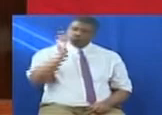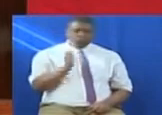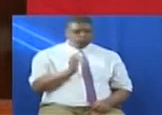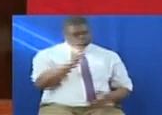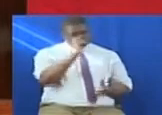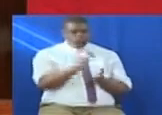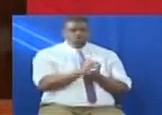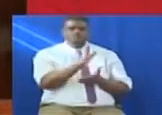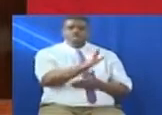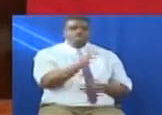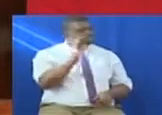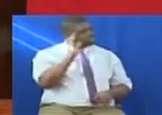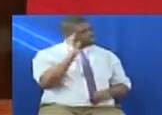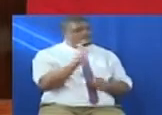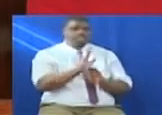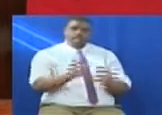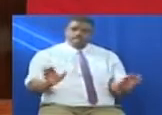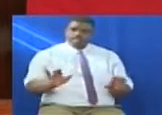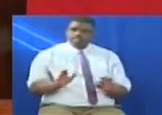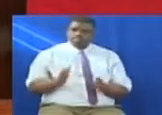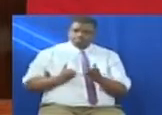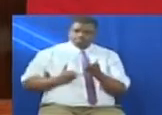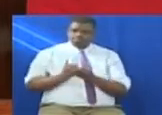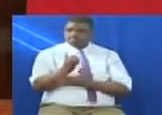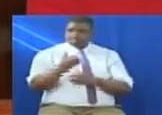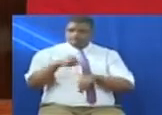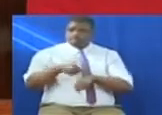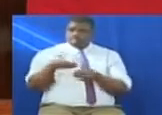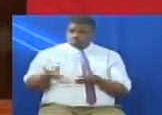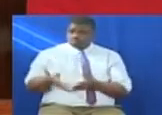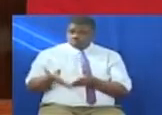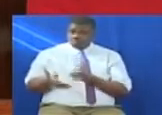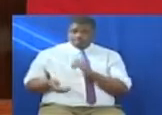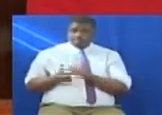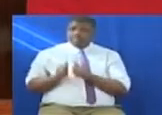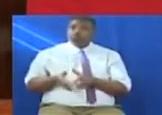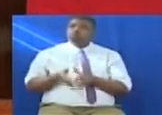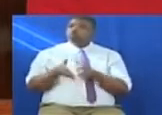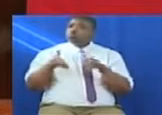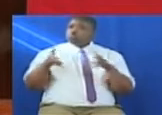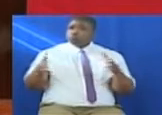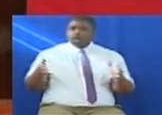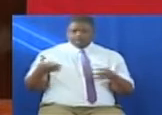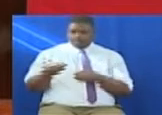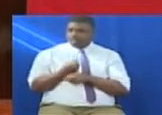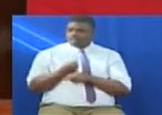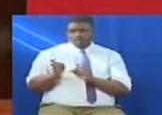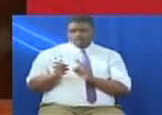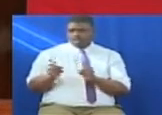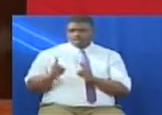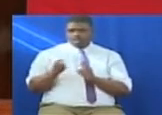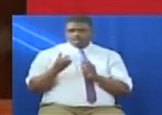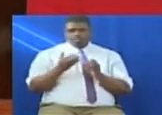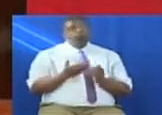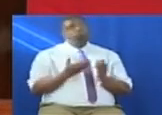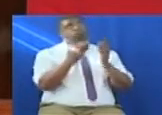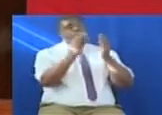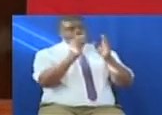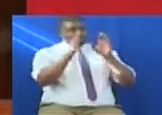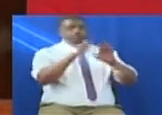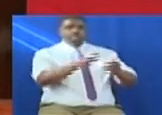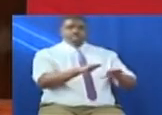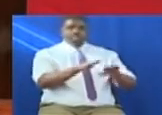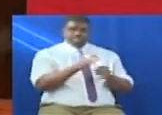tumepitia wakati huu ambapo kwa kweli hatukupata madhara makubwa kama walivyopata nchi zingine. Mwenyezi Mungu abariki sana rais wetu